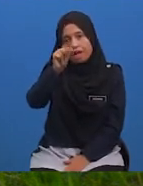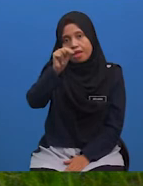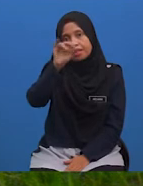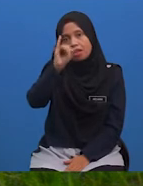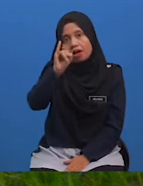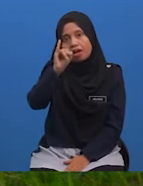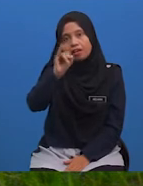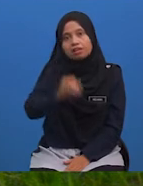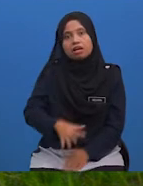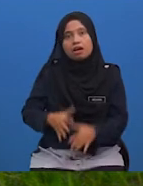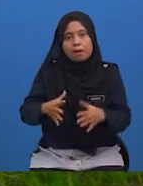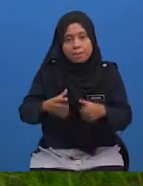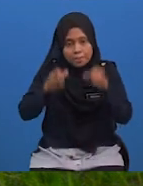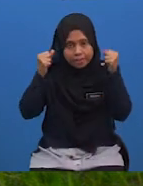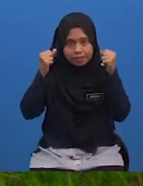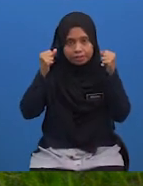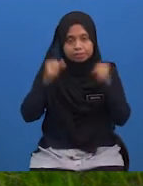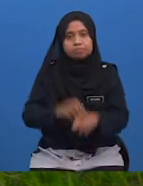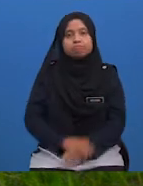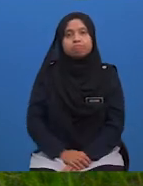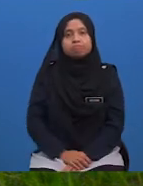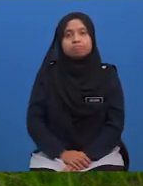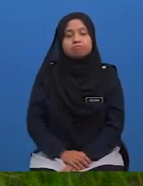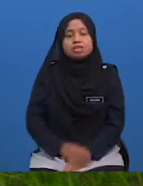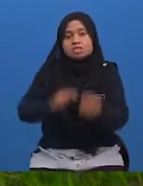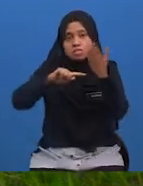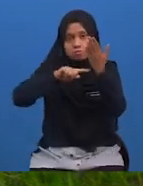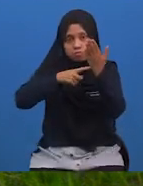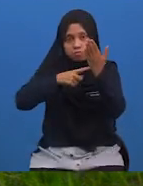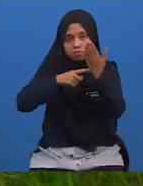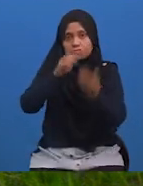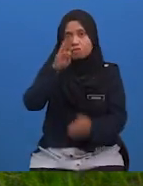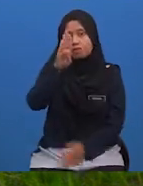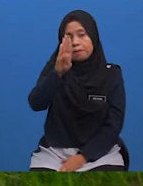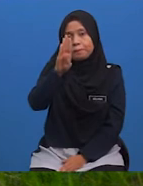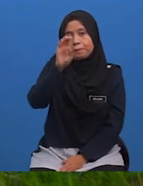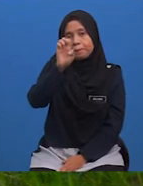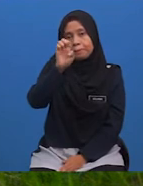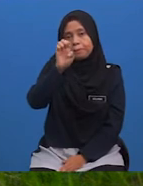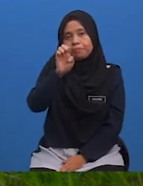B-E-R-A-N-I. Berani. Semula, ya.